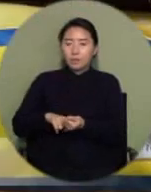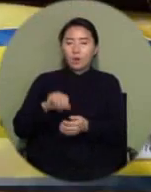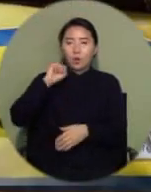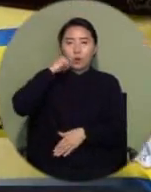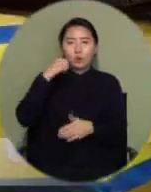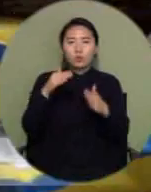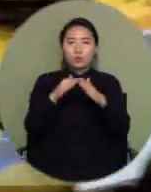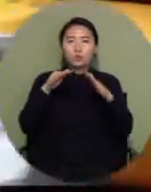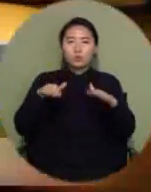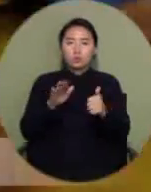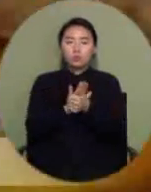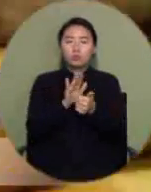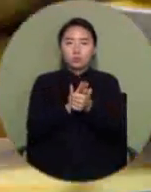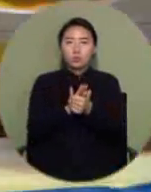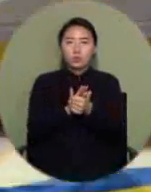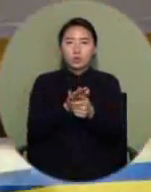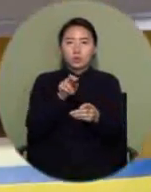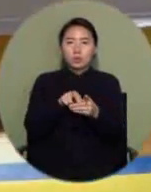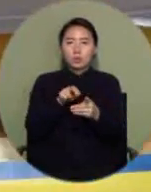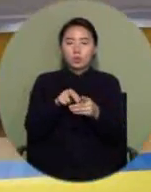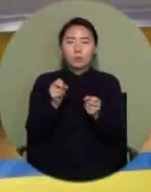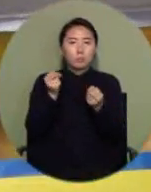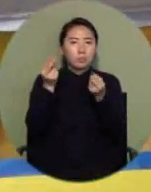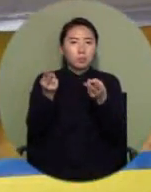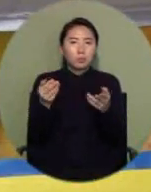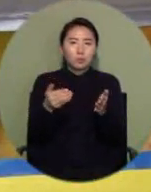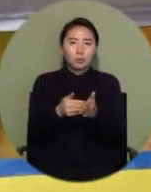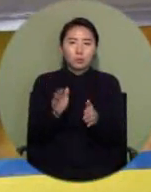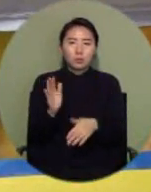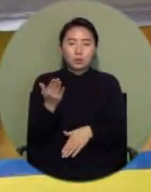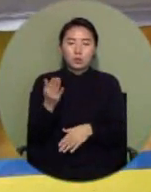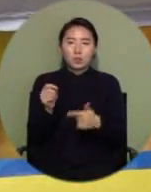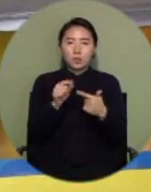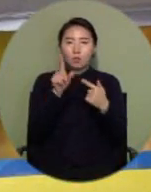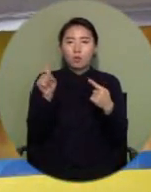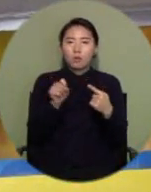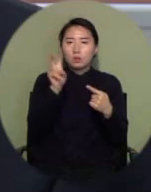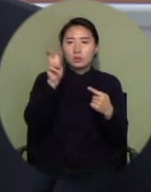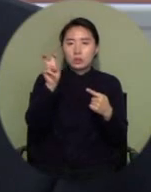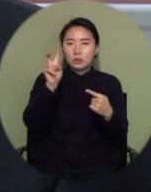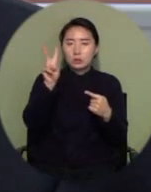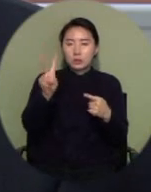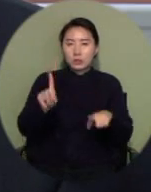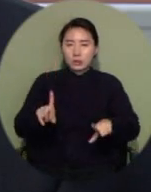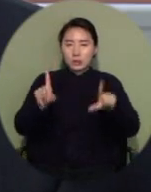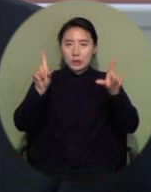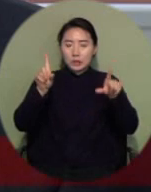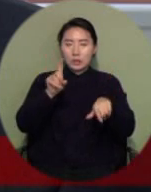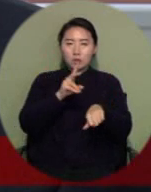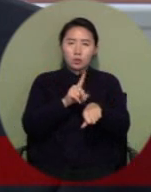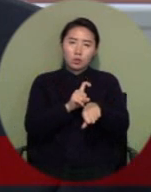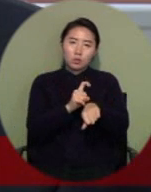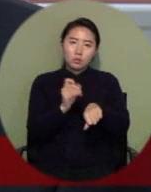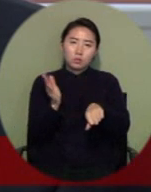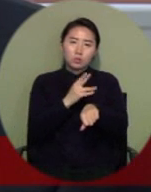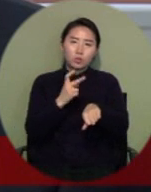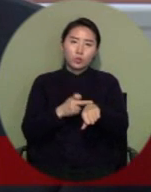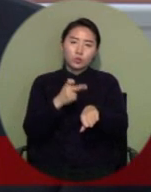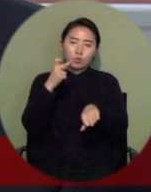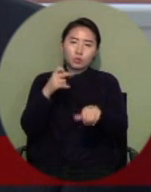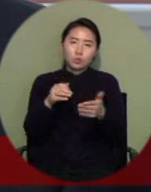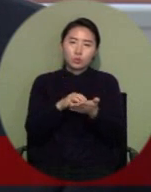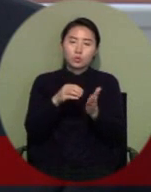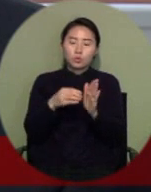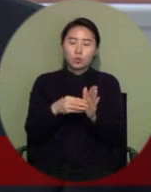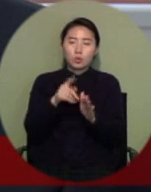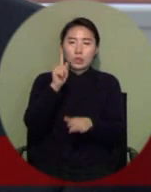이웃에게 전해달라며 주민센터로 보내온 쌀입니다. 1월 22일 날 11시에서 12시 사이에 그